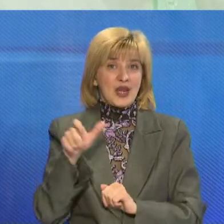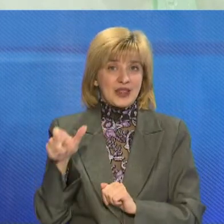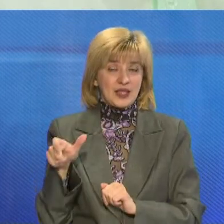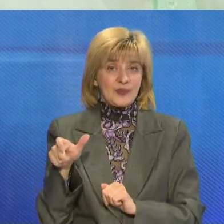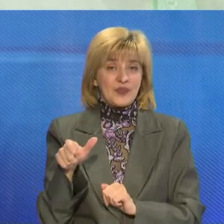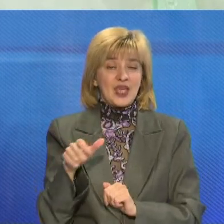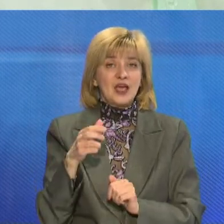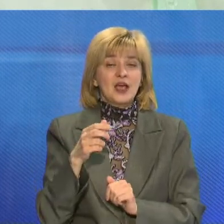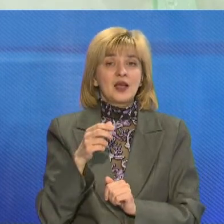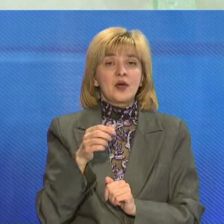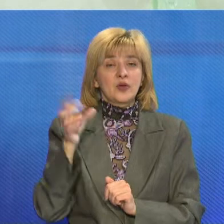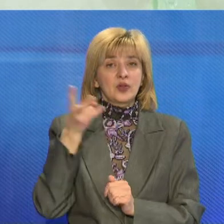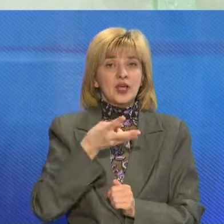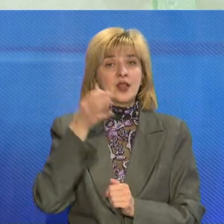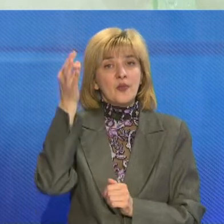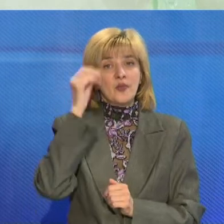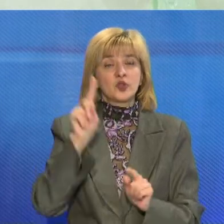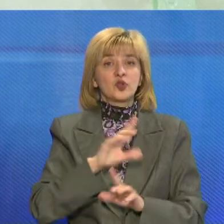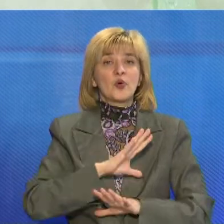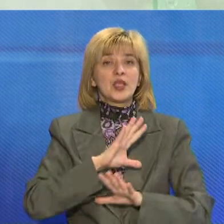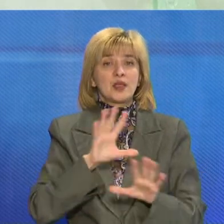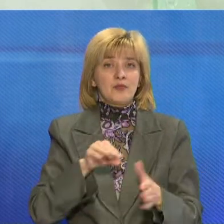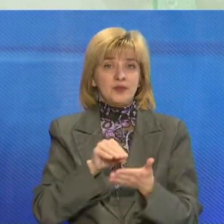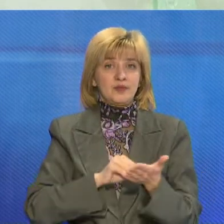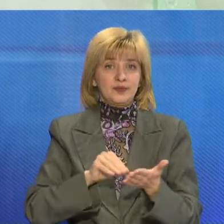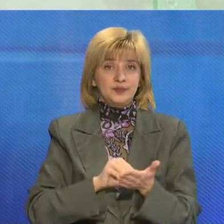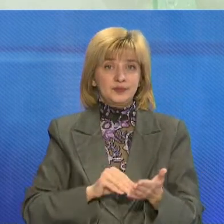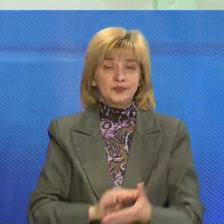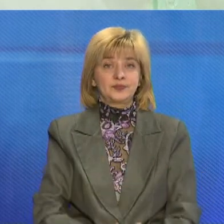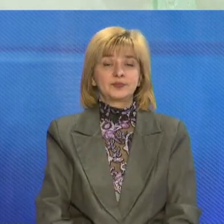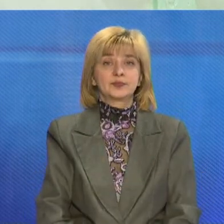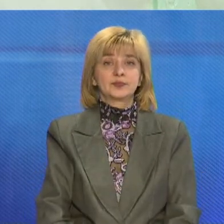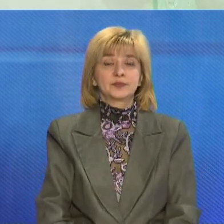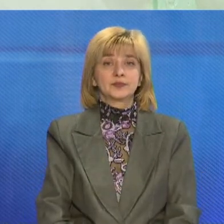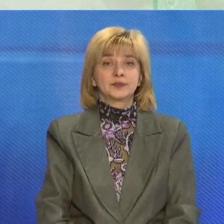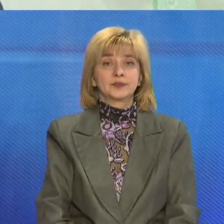но помнить надо. Помнить для того, чтобы не повторилось.